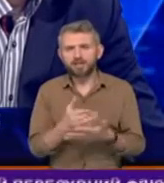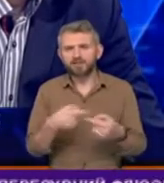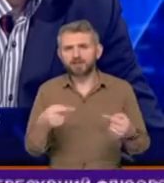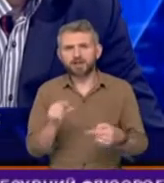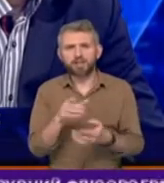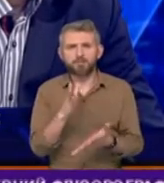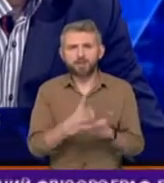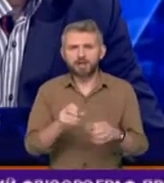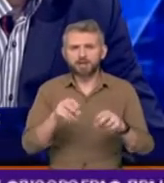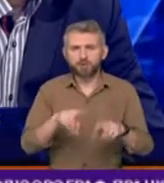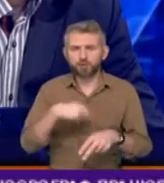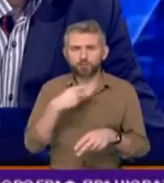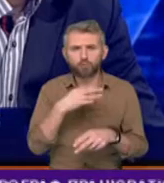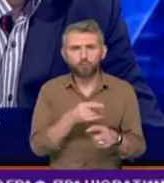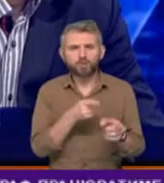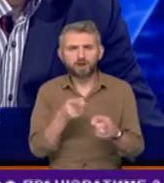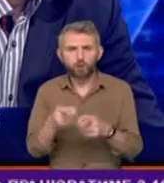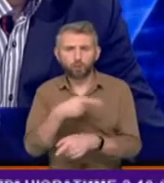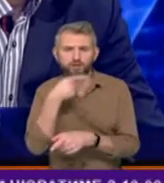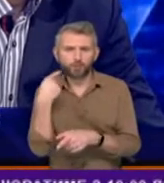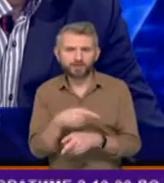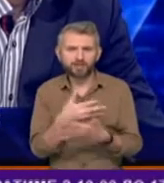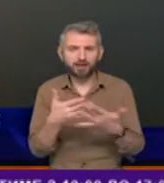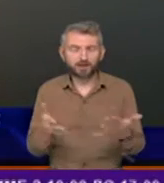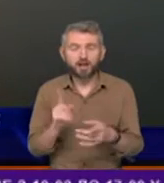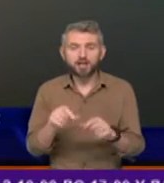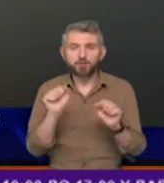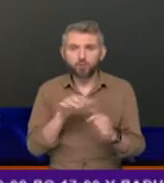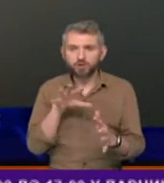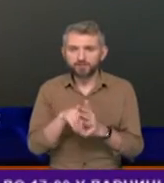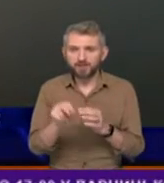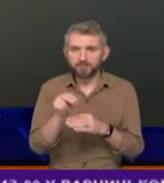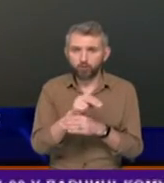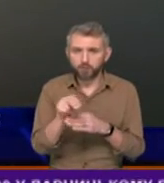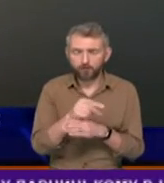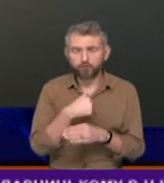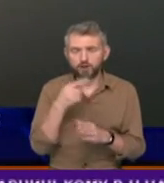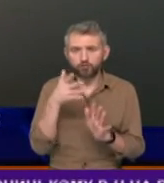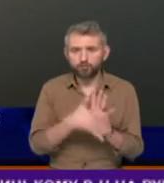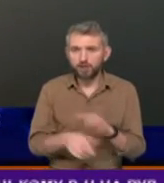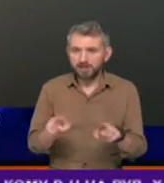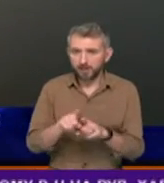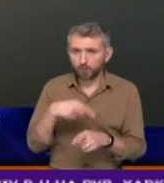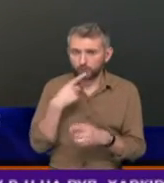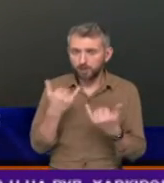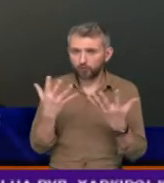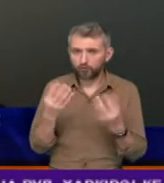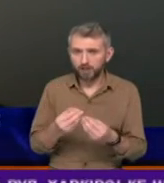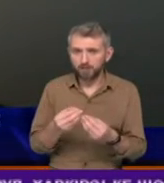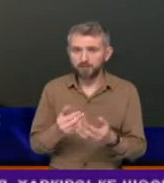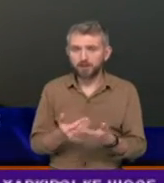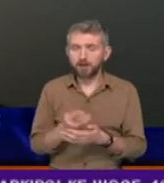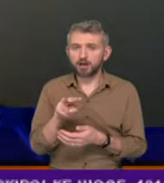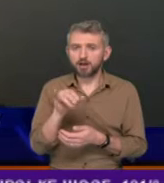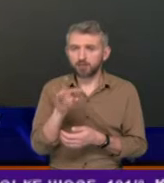там є експерти, які говорять про загрози Росії і так далі. Але ж можна внести поправки, ми розуміємо. Так і говорять на сьогоднішній день, що Клімкін не сказав,